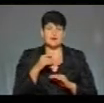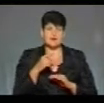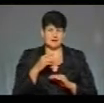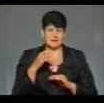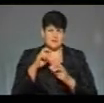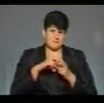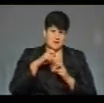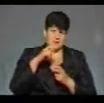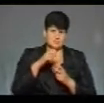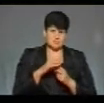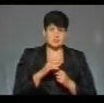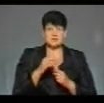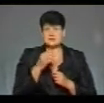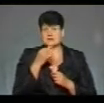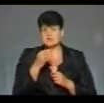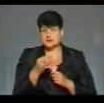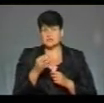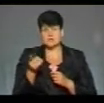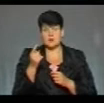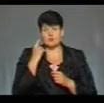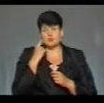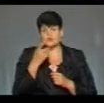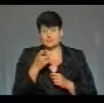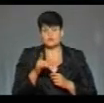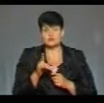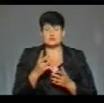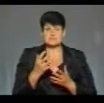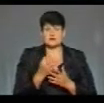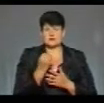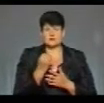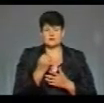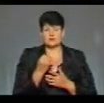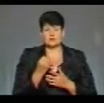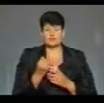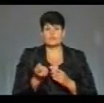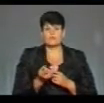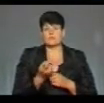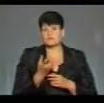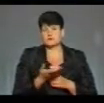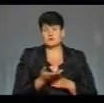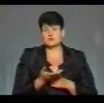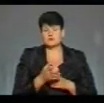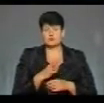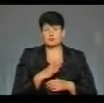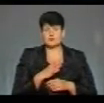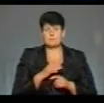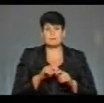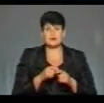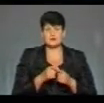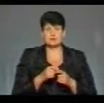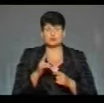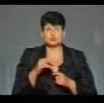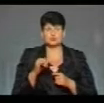хребець. І тому сказати, бо я почув, що знайдено, виявлено в пацієнтки було перелом